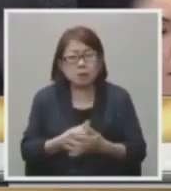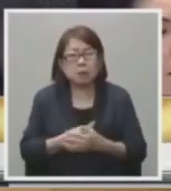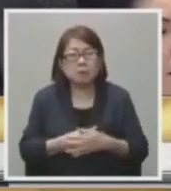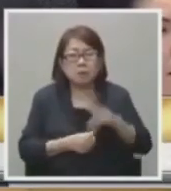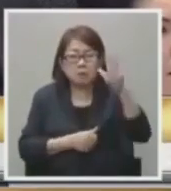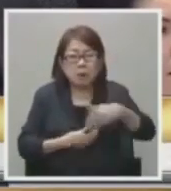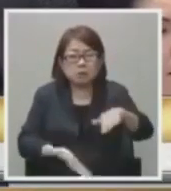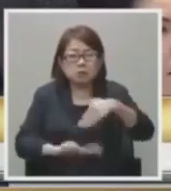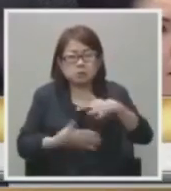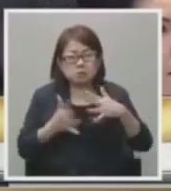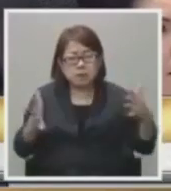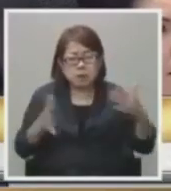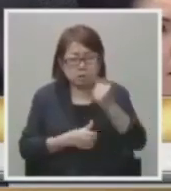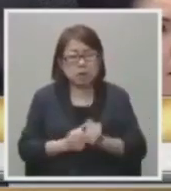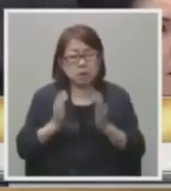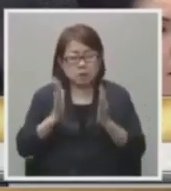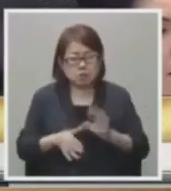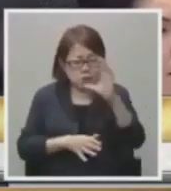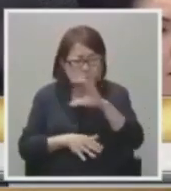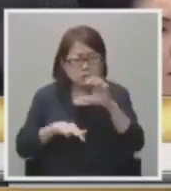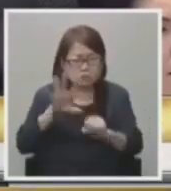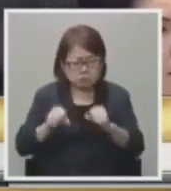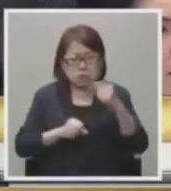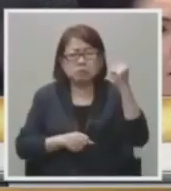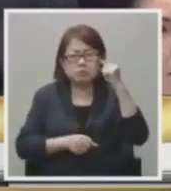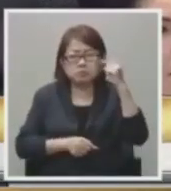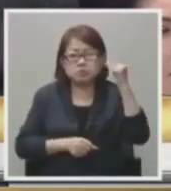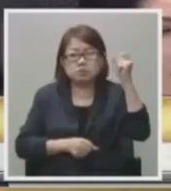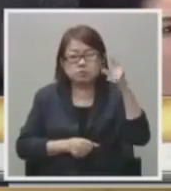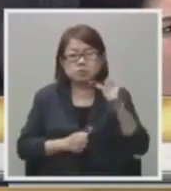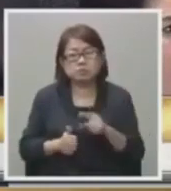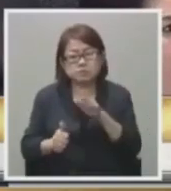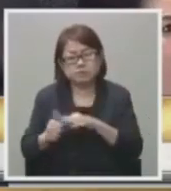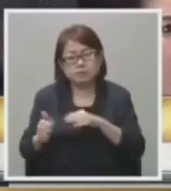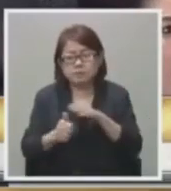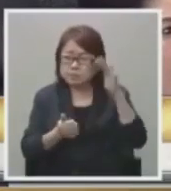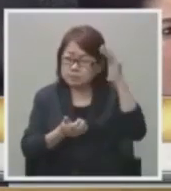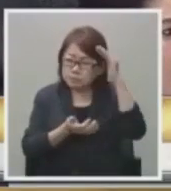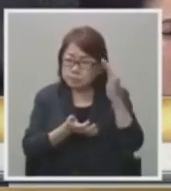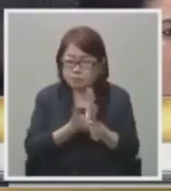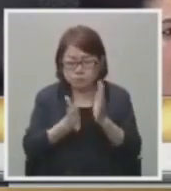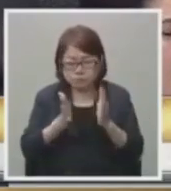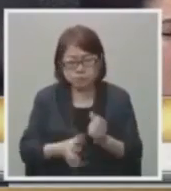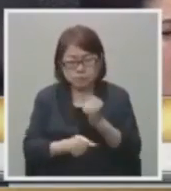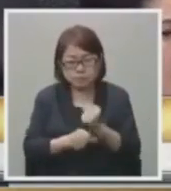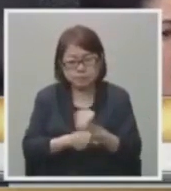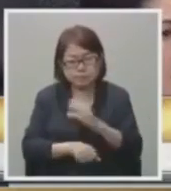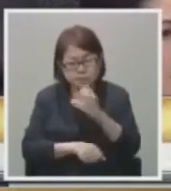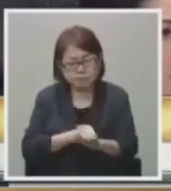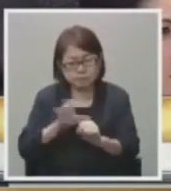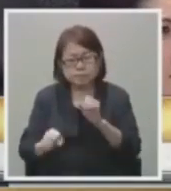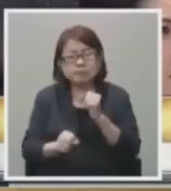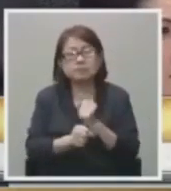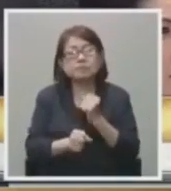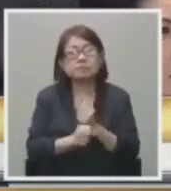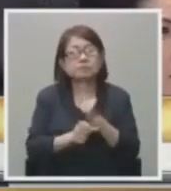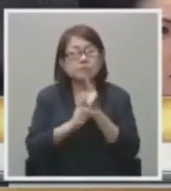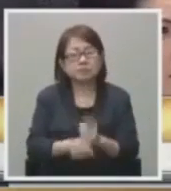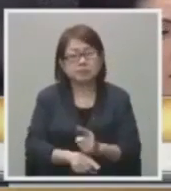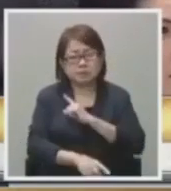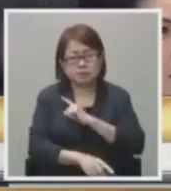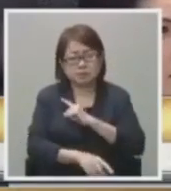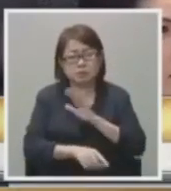บนี่ผมเข้าใจนะครับเห็นใจตำรวจเห็นใจหน้าที่ที่เกี่ยวข้องมันก็ต้องปราบไปตามหน้าที่แหละยา